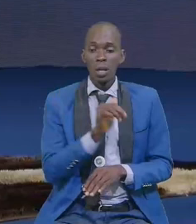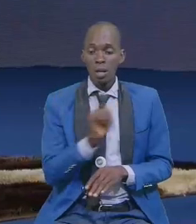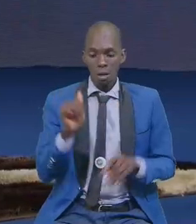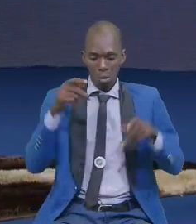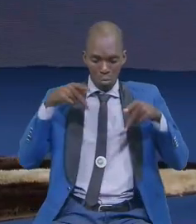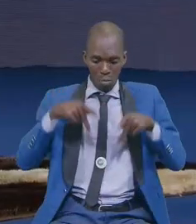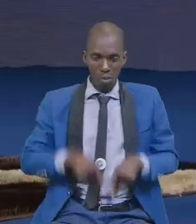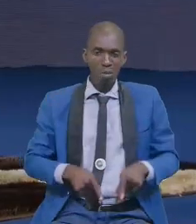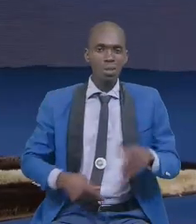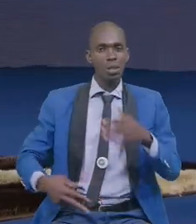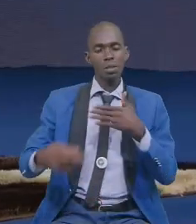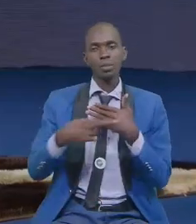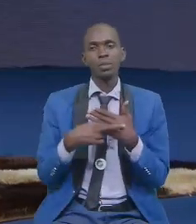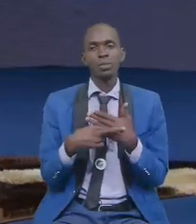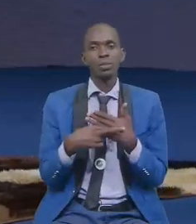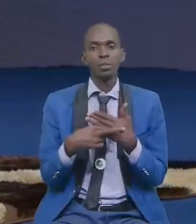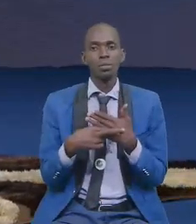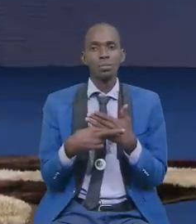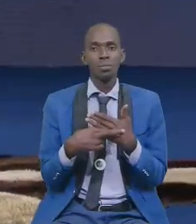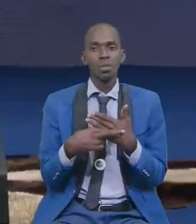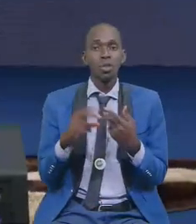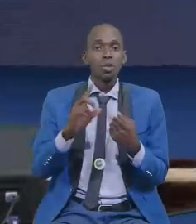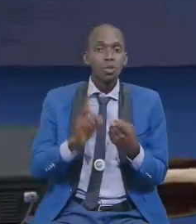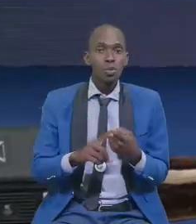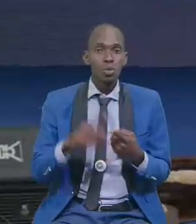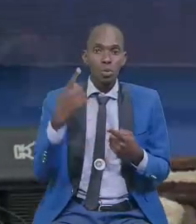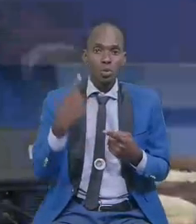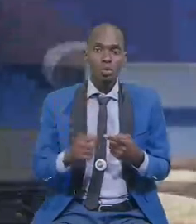Une restauration personnelle.